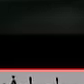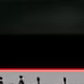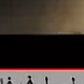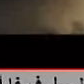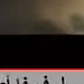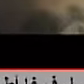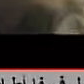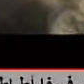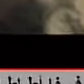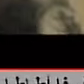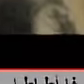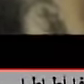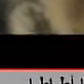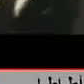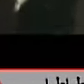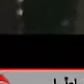مين لبنى دي؟